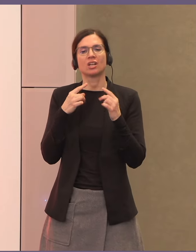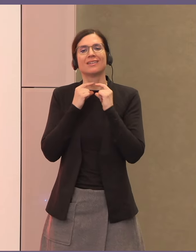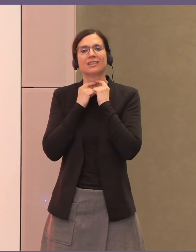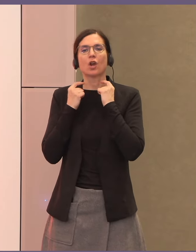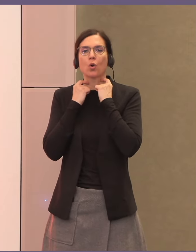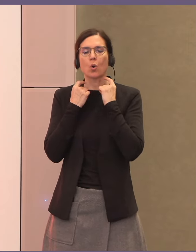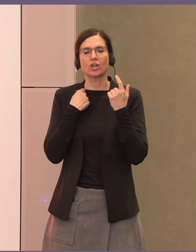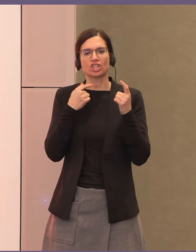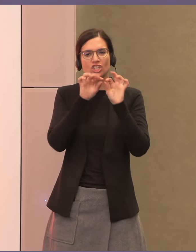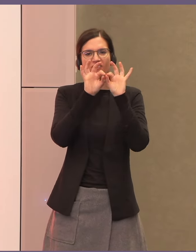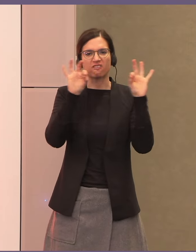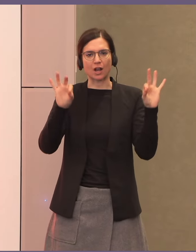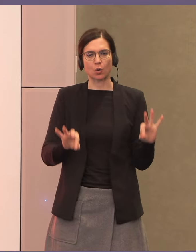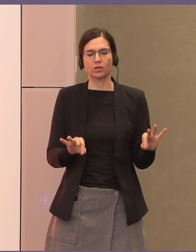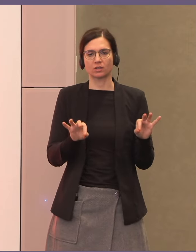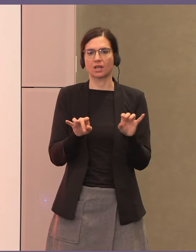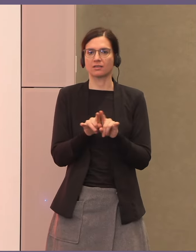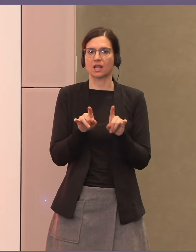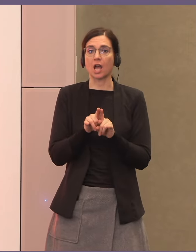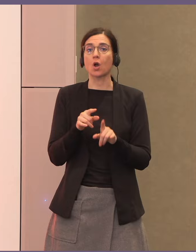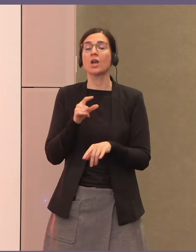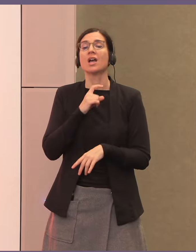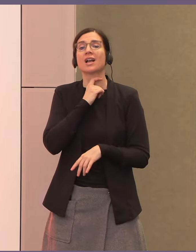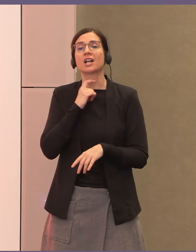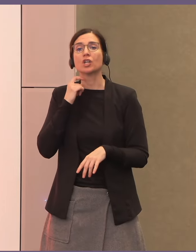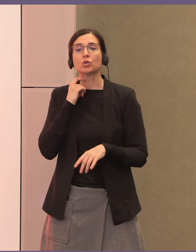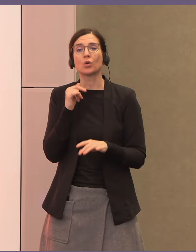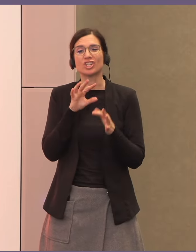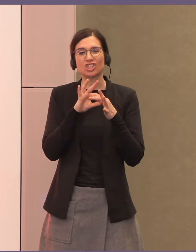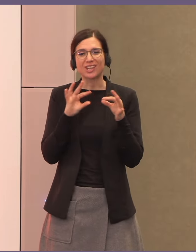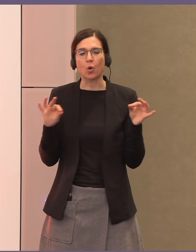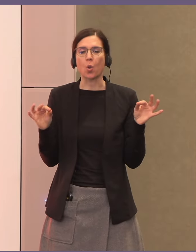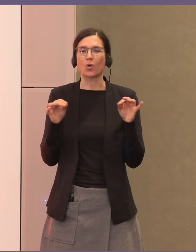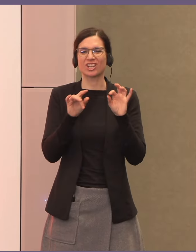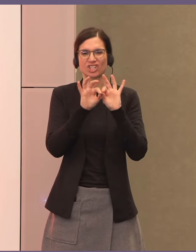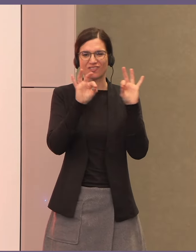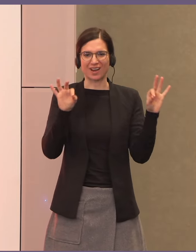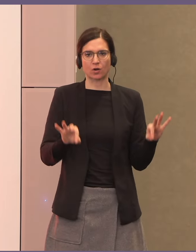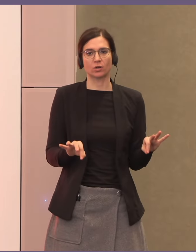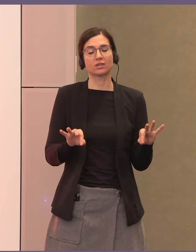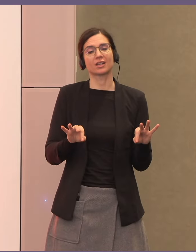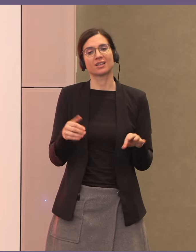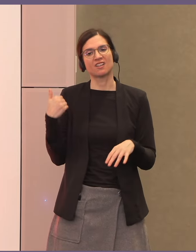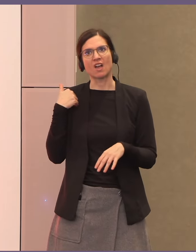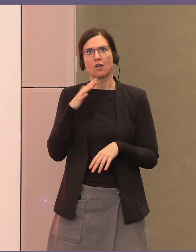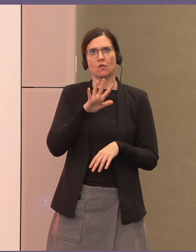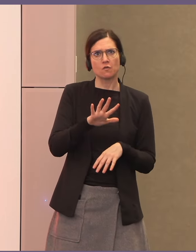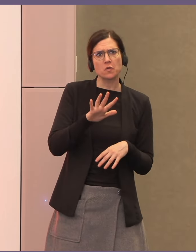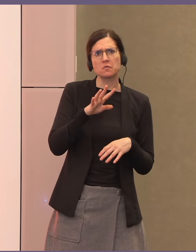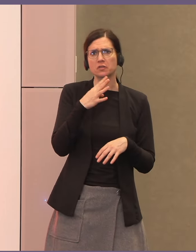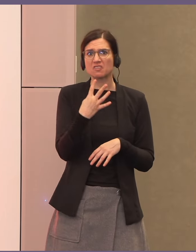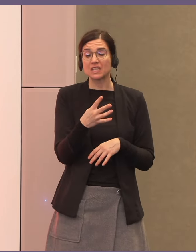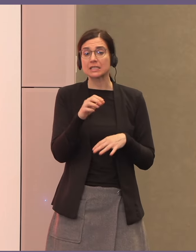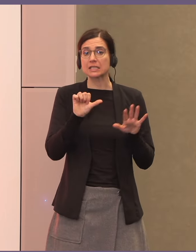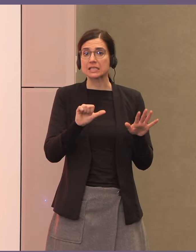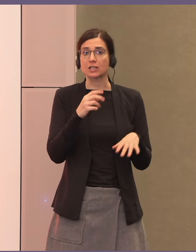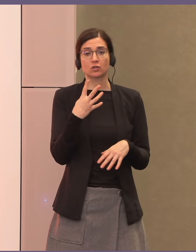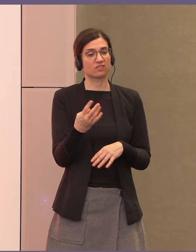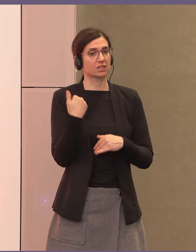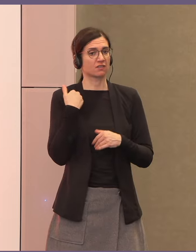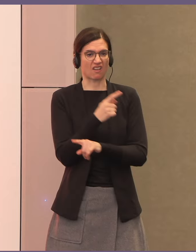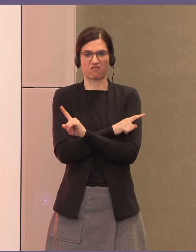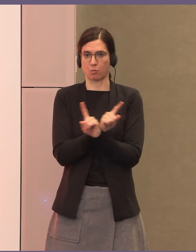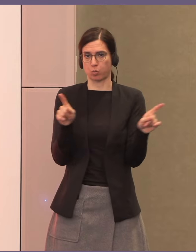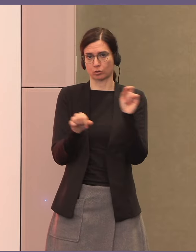der Vollständigkeit halber sage ich es dazu, auch die katholisch-theologische Fakultät 1945-46 Frauen den Zugang zum Studium.